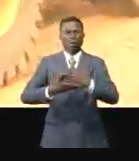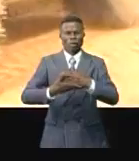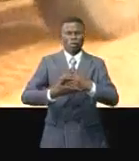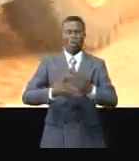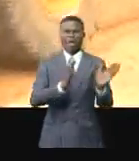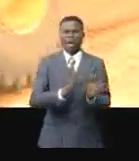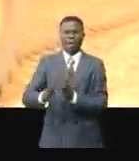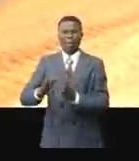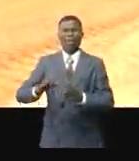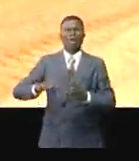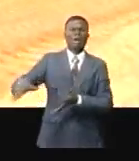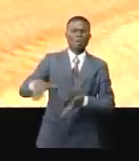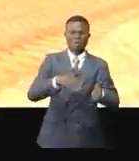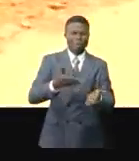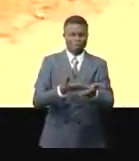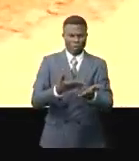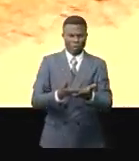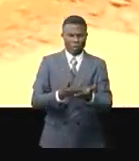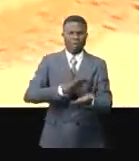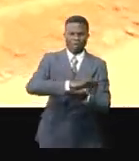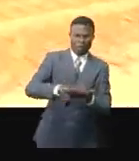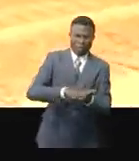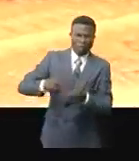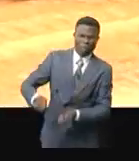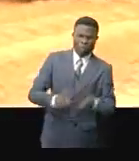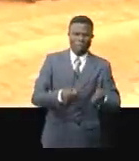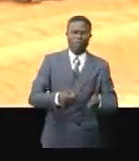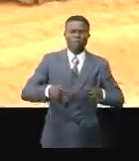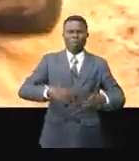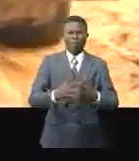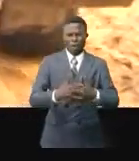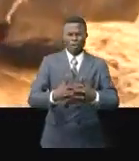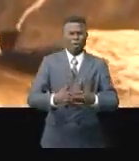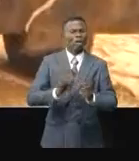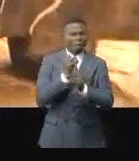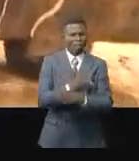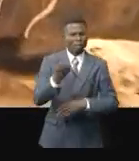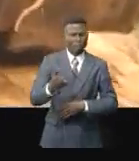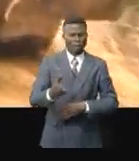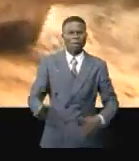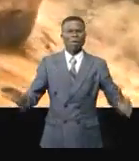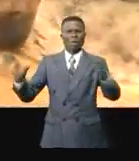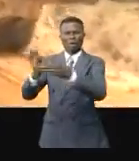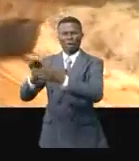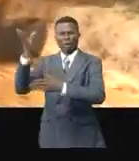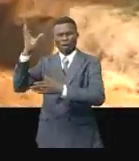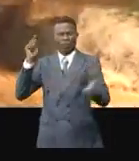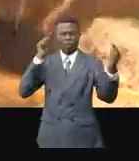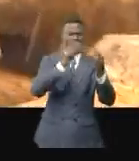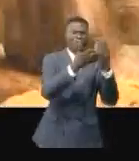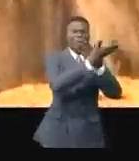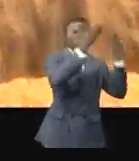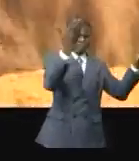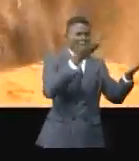de routes en pleine nature. Remblayage, compactage, tout est fait pour relier villages, pour la plupart centres